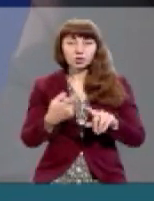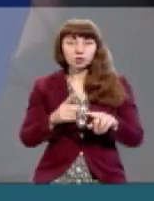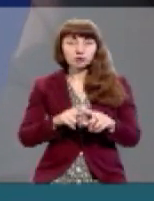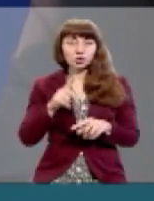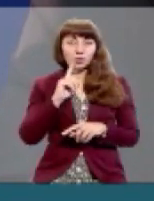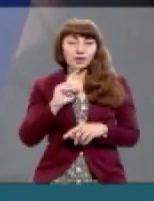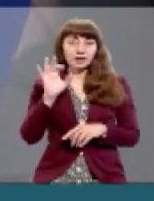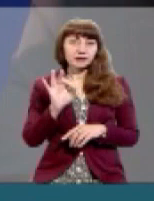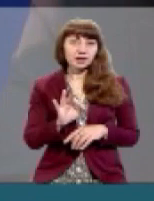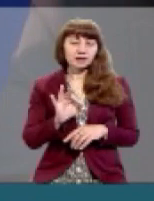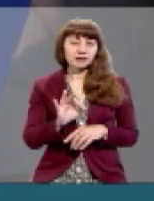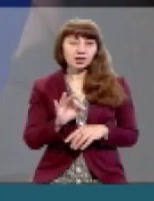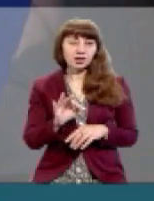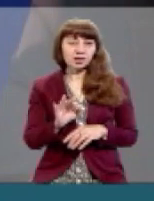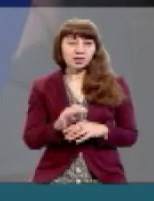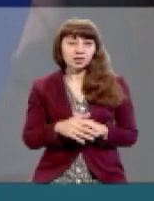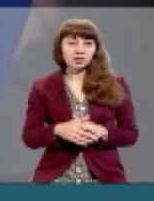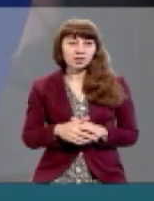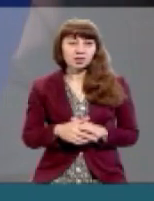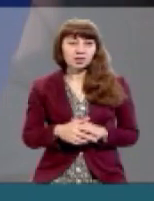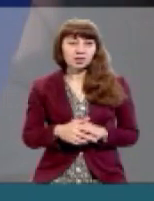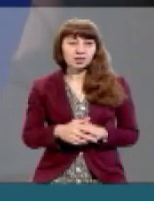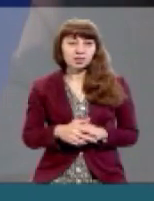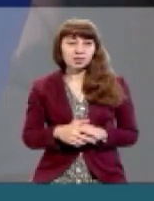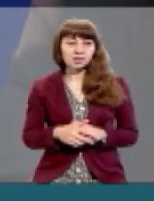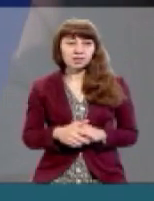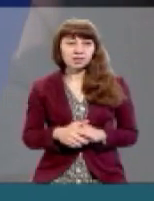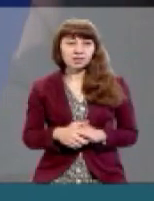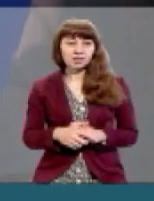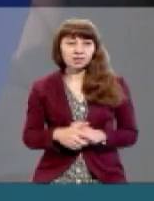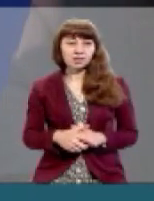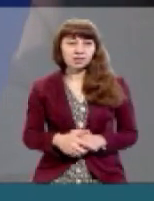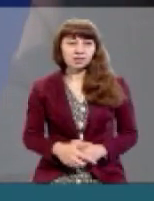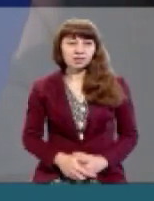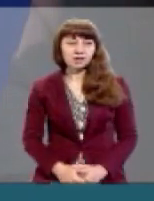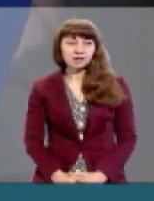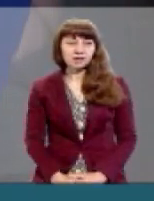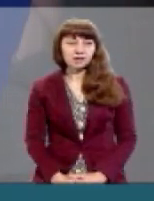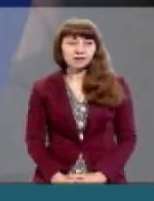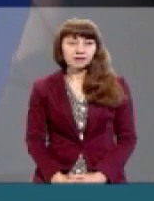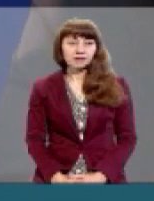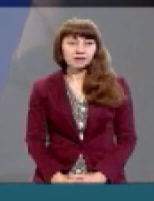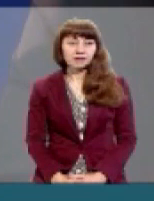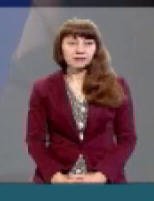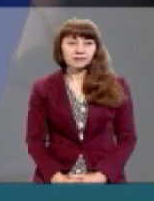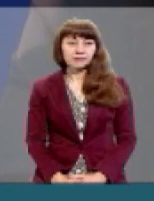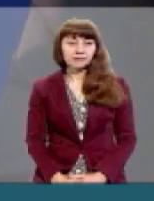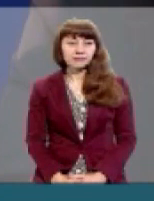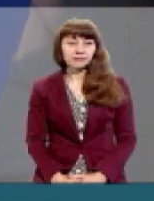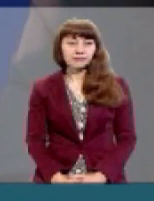процентная ставка такое Вообще нигде нету деньги хорошие деньги дешевые